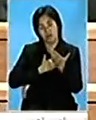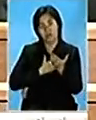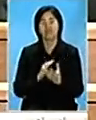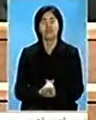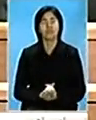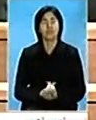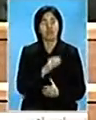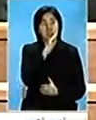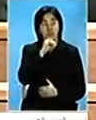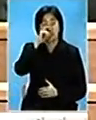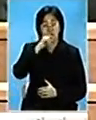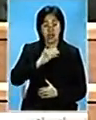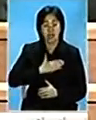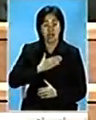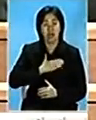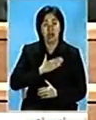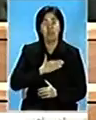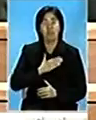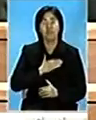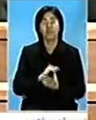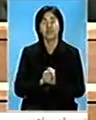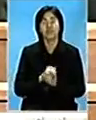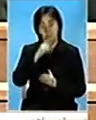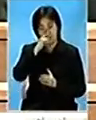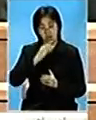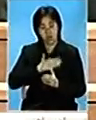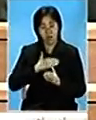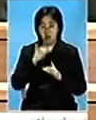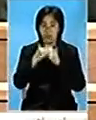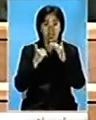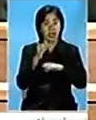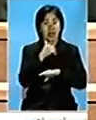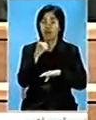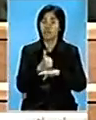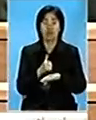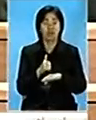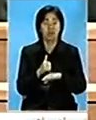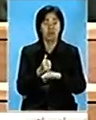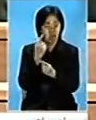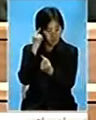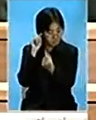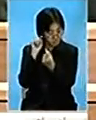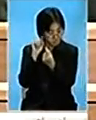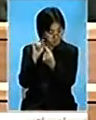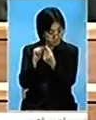และถ้าบ้านเมืองของเราไม่สามารถที่จะพัฒนาทางการเมืองให้ไปสู่เป้าประส